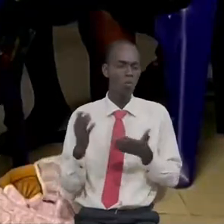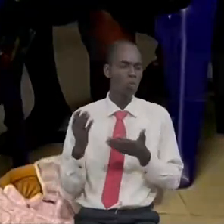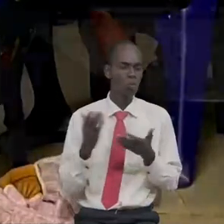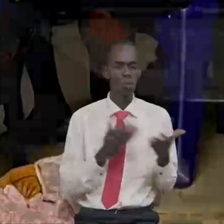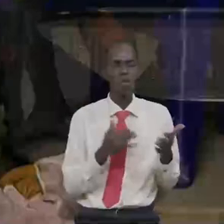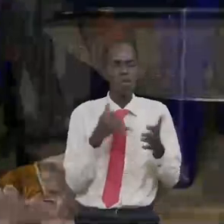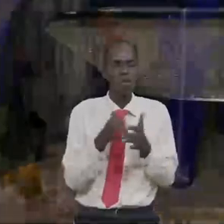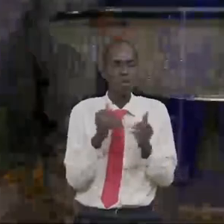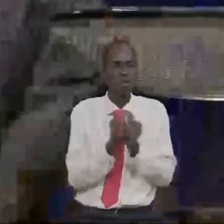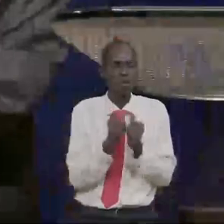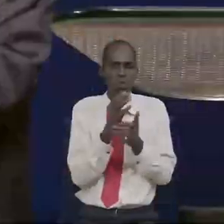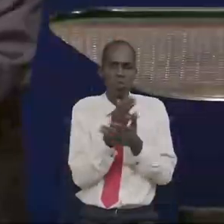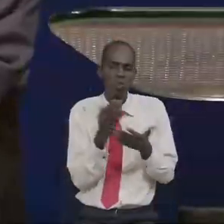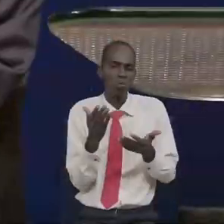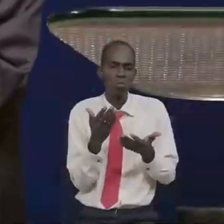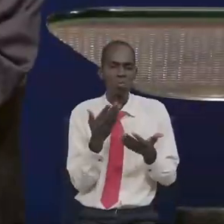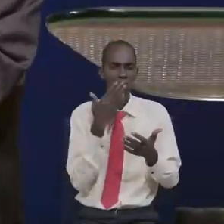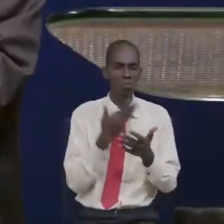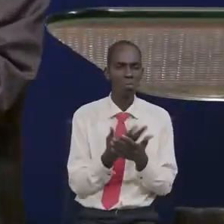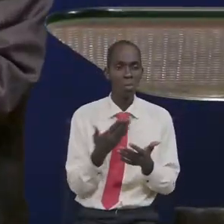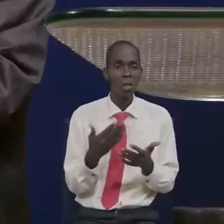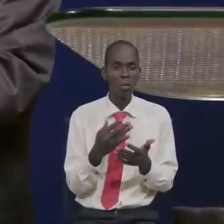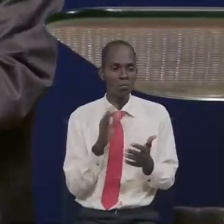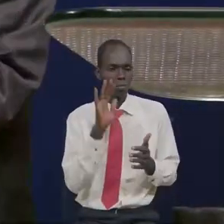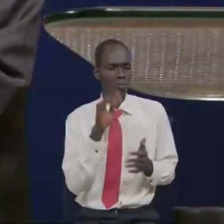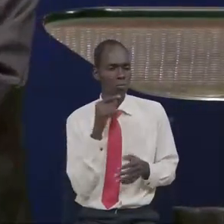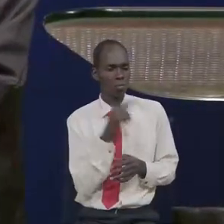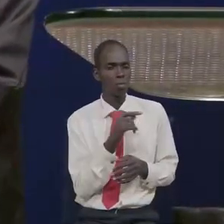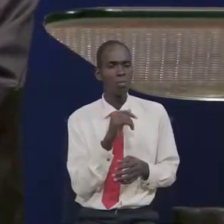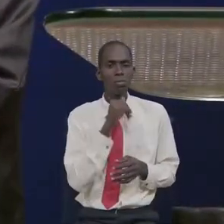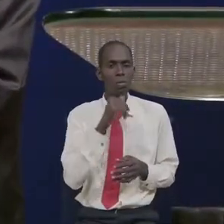qui le supportaient. Alors,